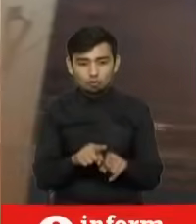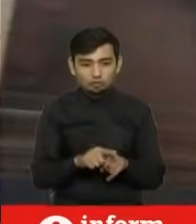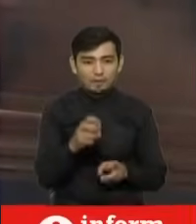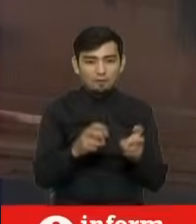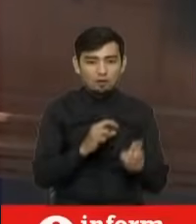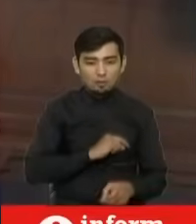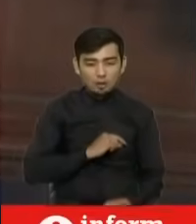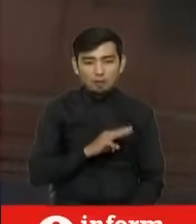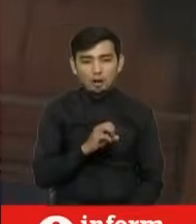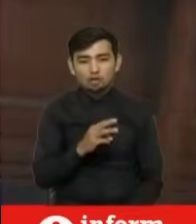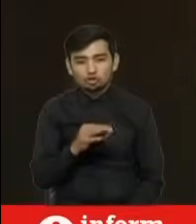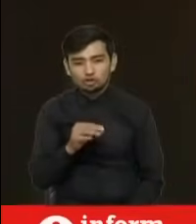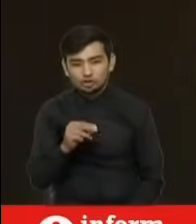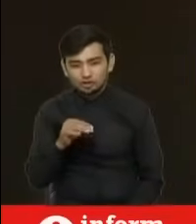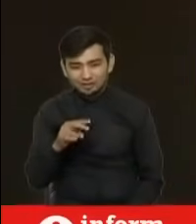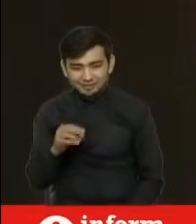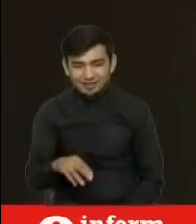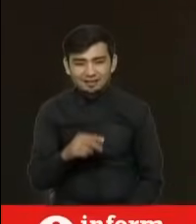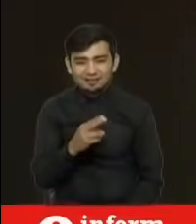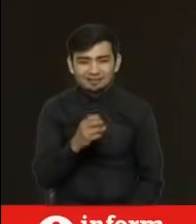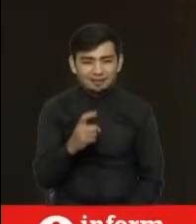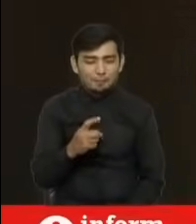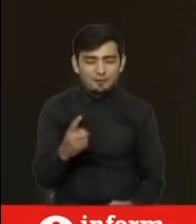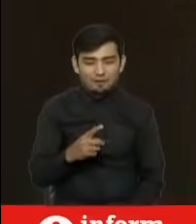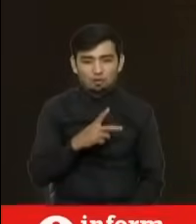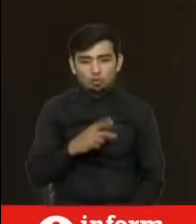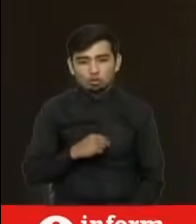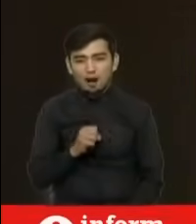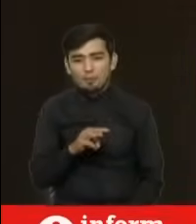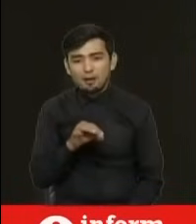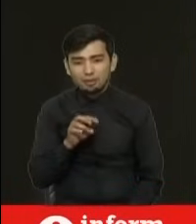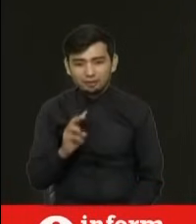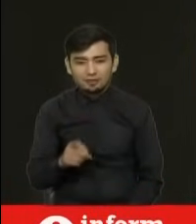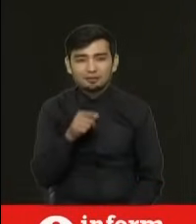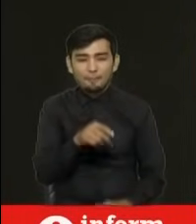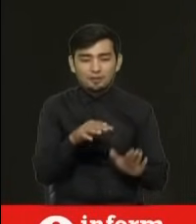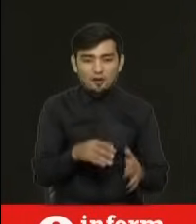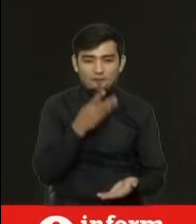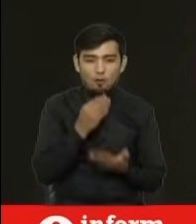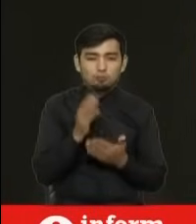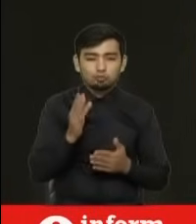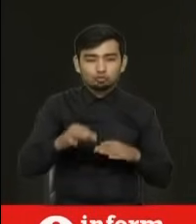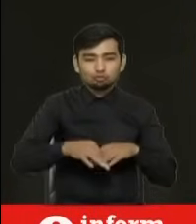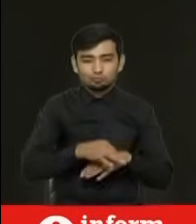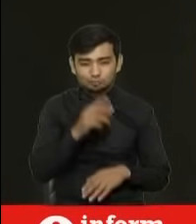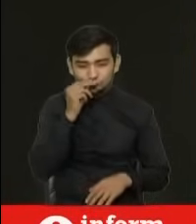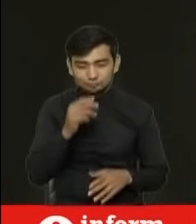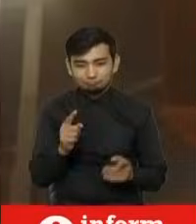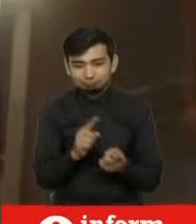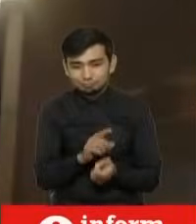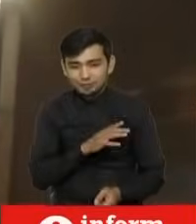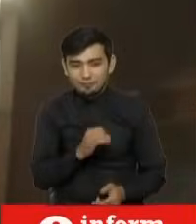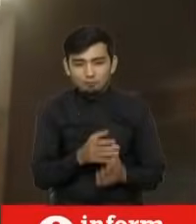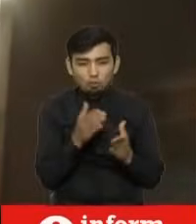заводе машинистами крана первого плавильного цеха дочь Аманда встретила Там же на заводе своего будущего супруга и теперь в